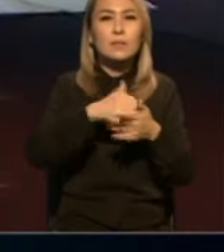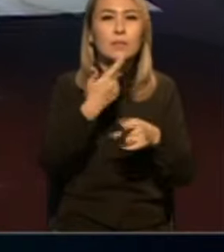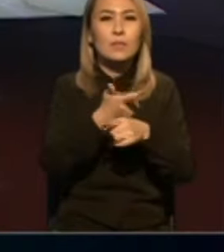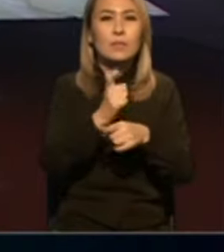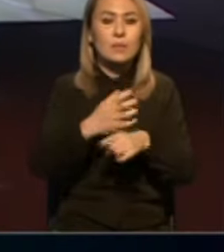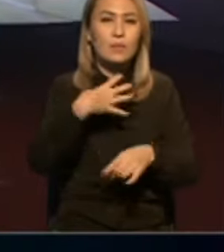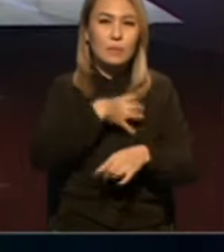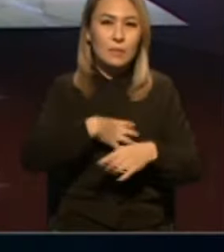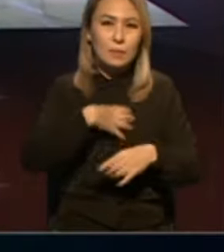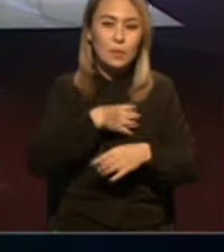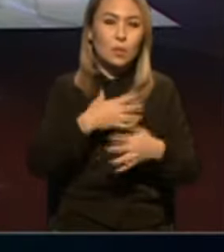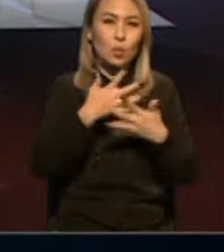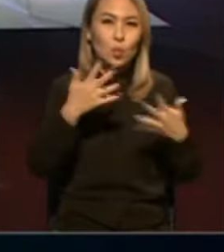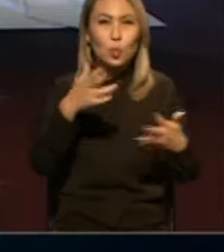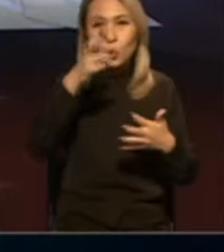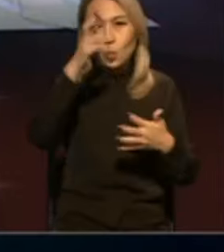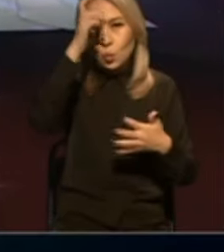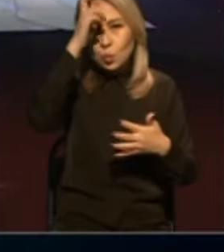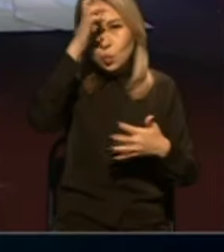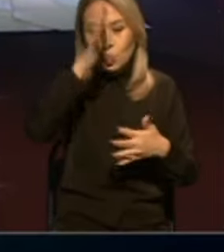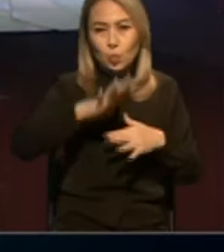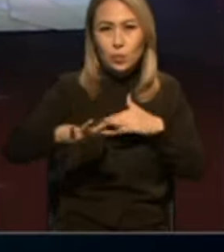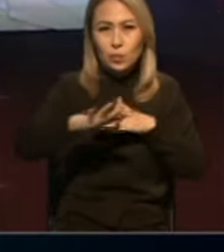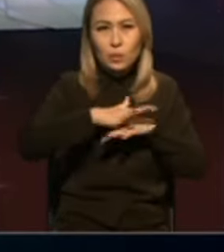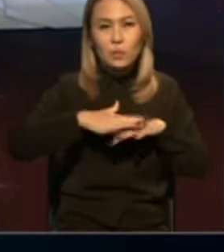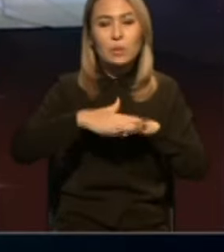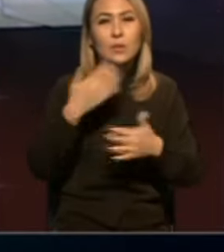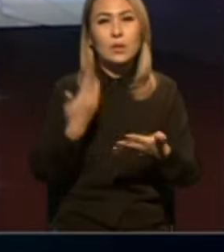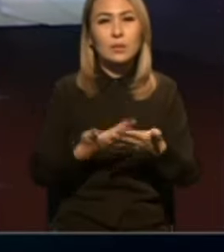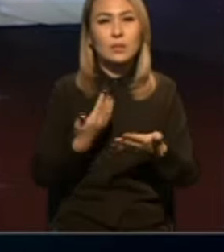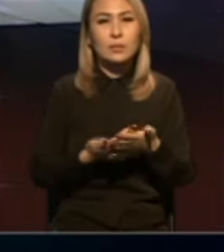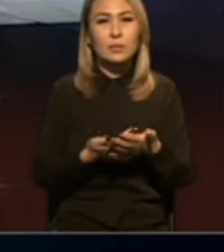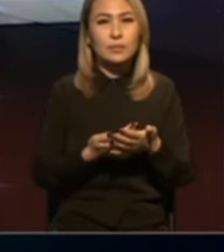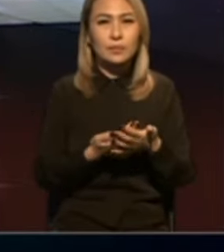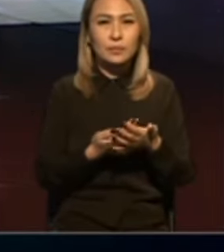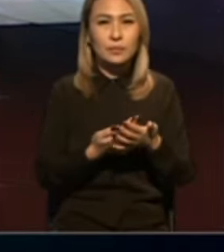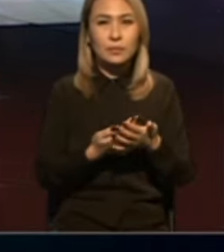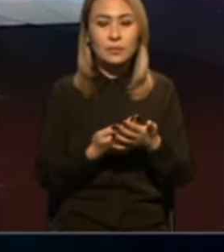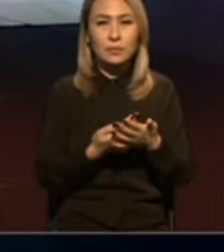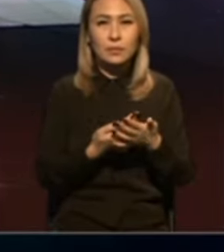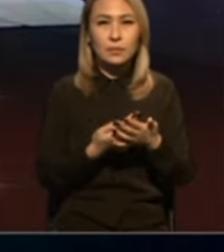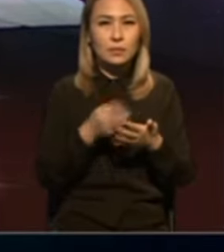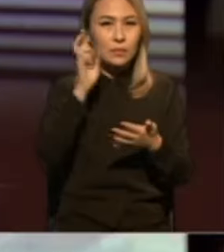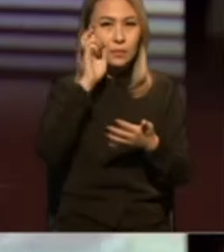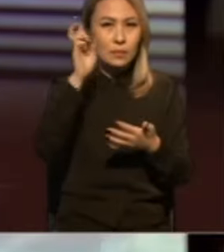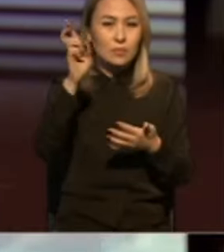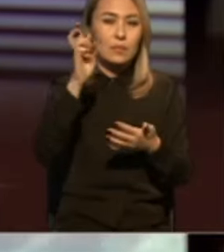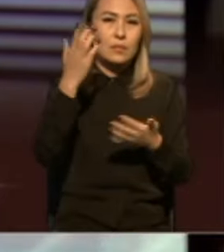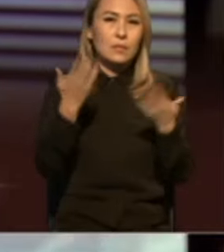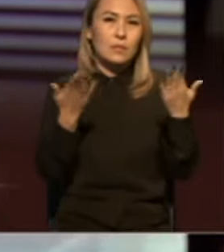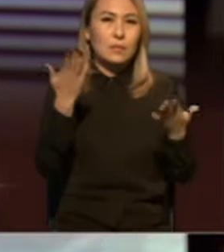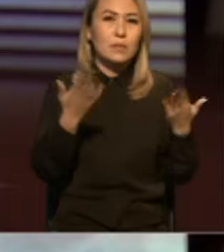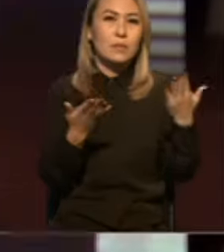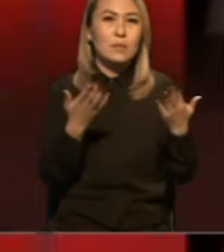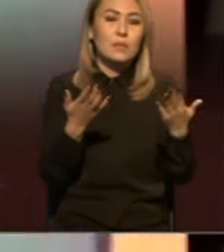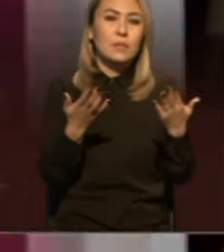маңызды, осы әсіресе Түркияда жаңадай мемлекеттік бақ болсын немесе